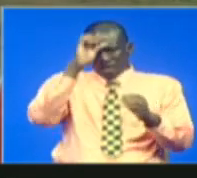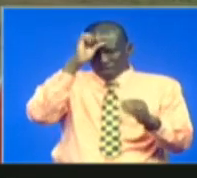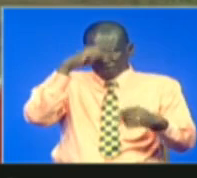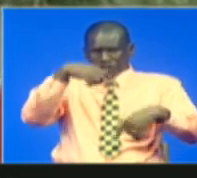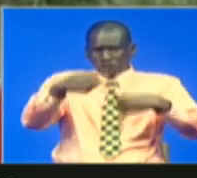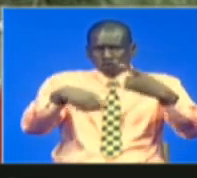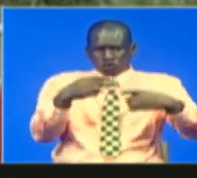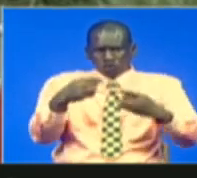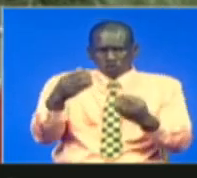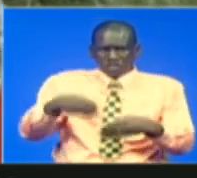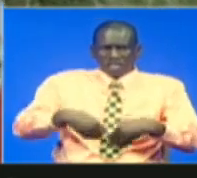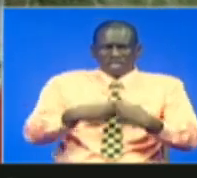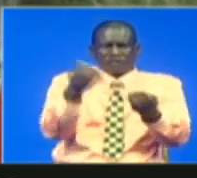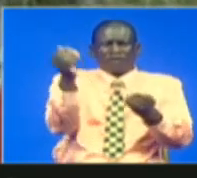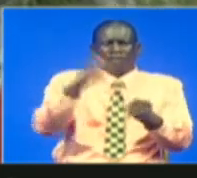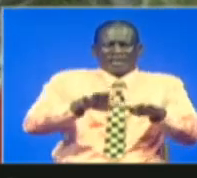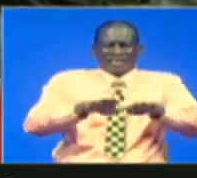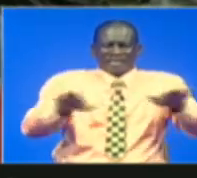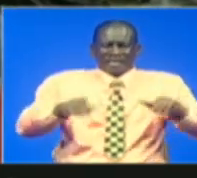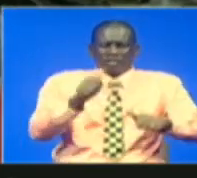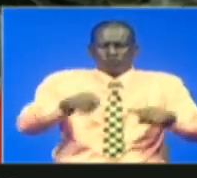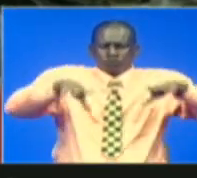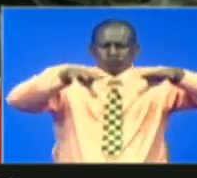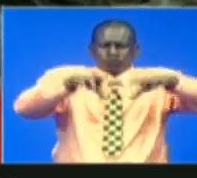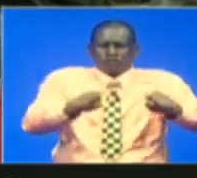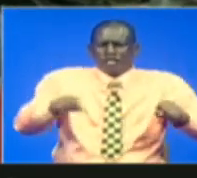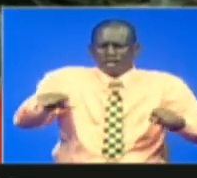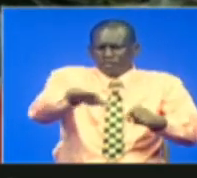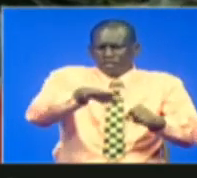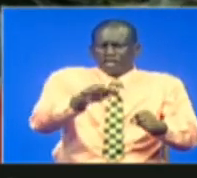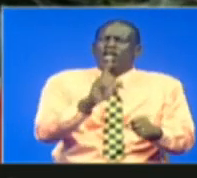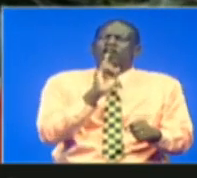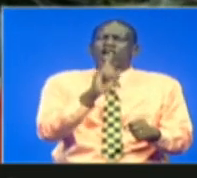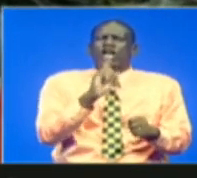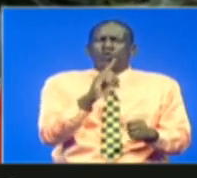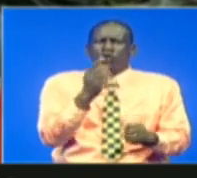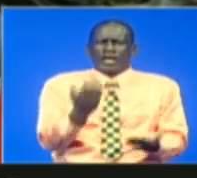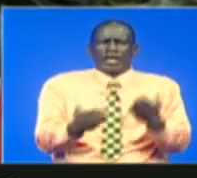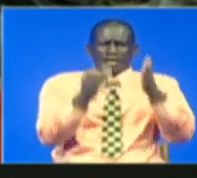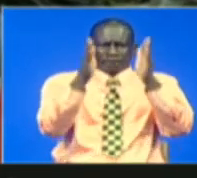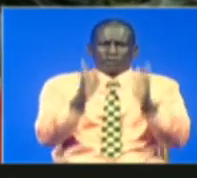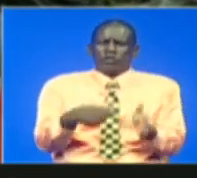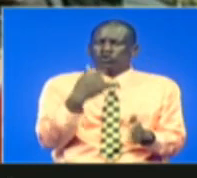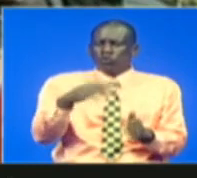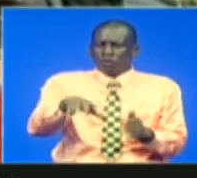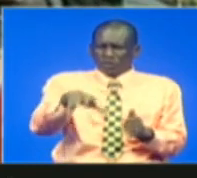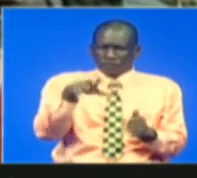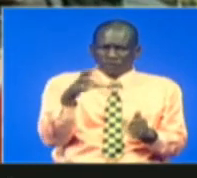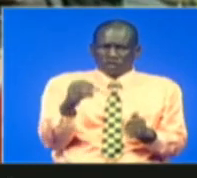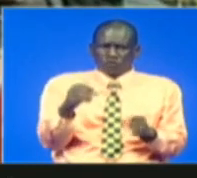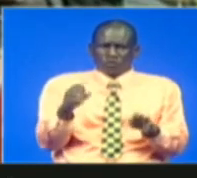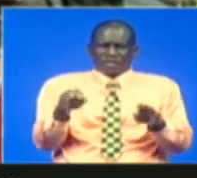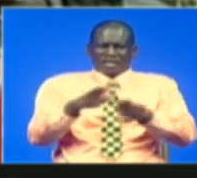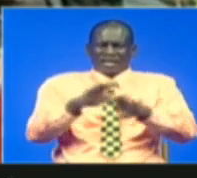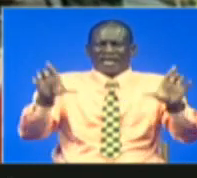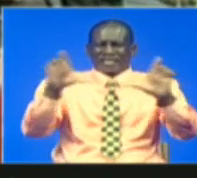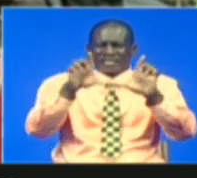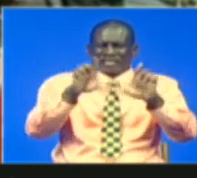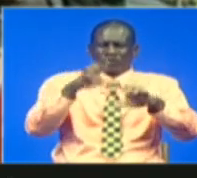kuregesha ardhi zilizonyakuliwa eneo hilo na kutoa onyo kali kwa yoyote atakayepatikana na hati miliki